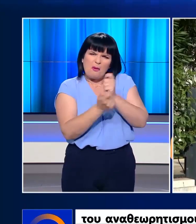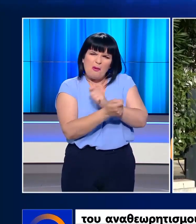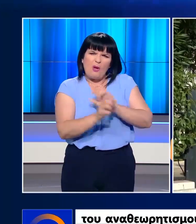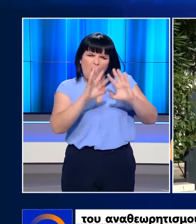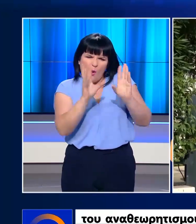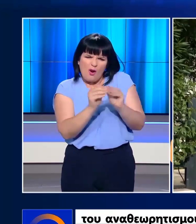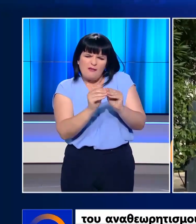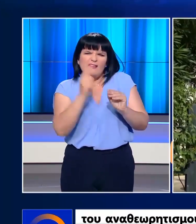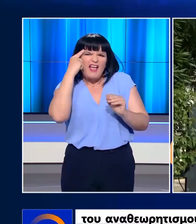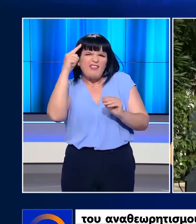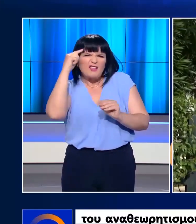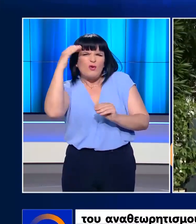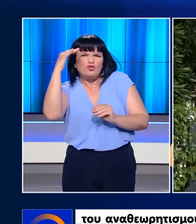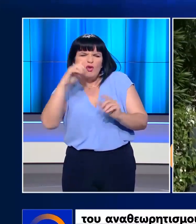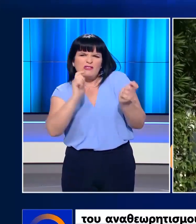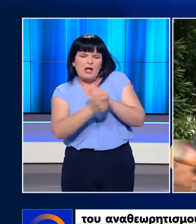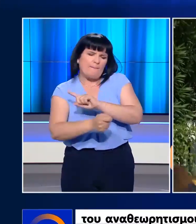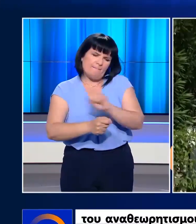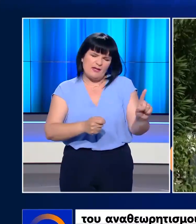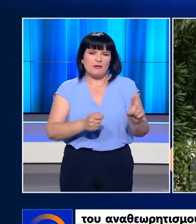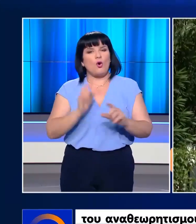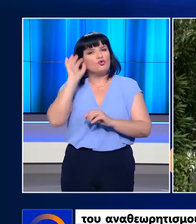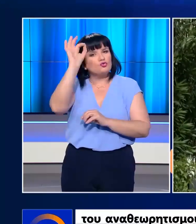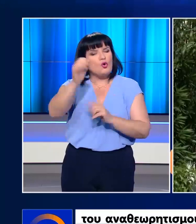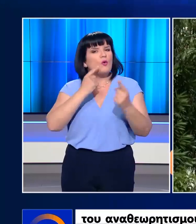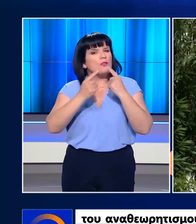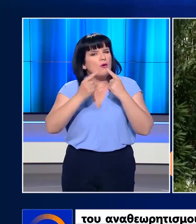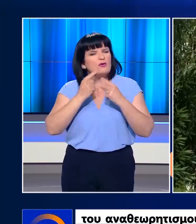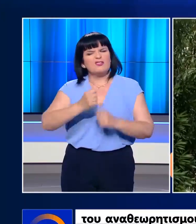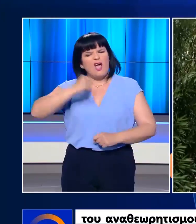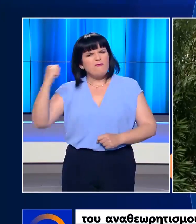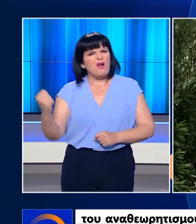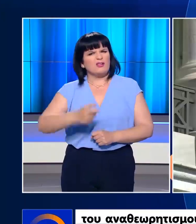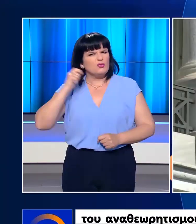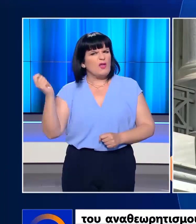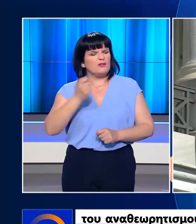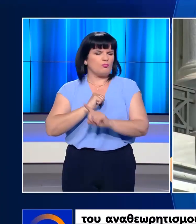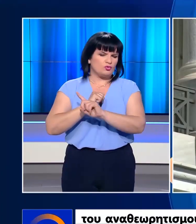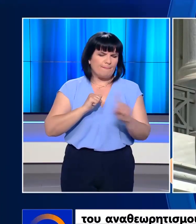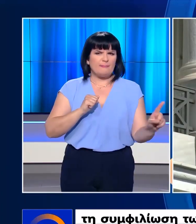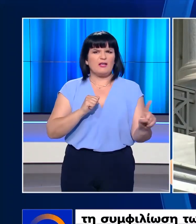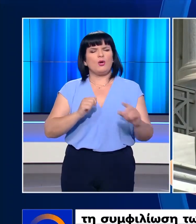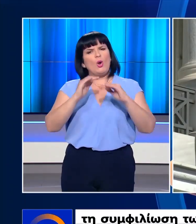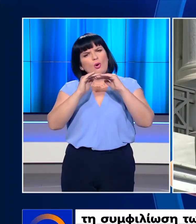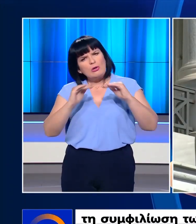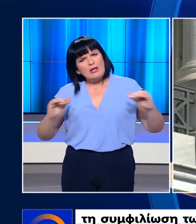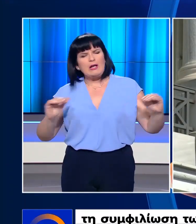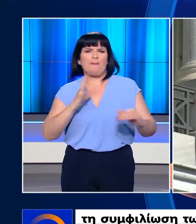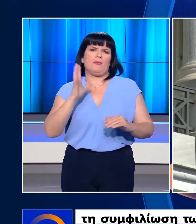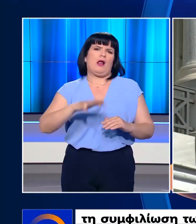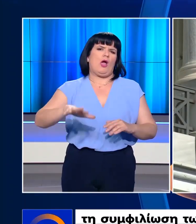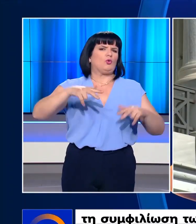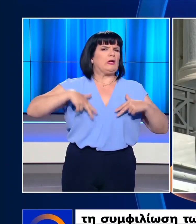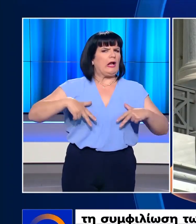αποτελούν προϋποθέσεις για τον καλόπιστο διάλογο και την καταπολέμηση των ακροτήτων του εθνικισμού για τη συμφιλίωση των λαών και των